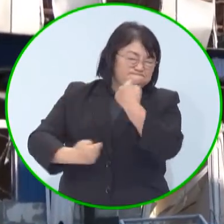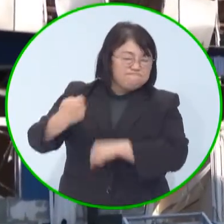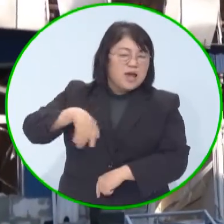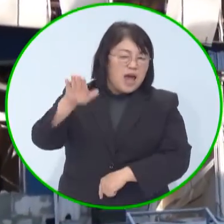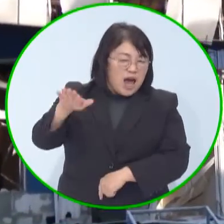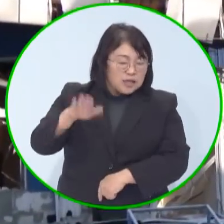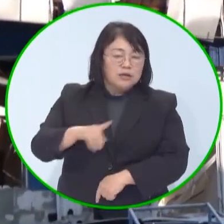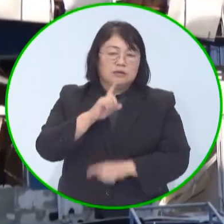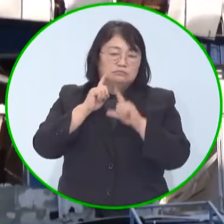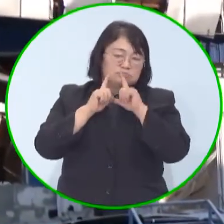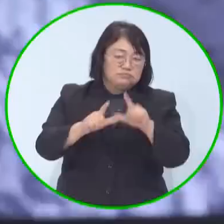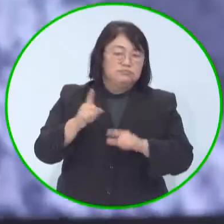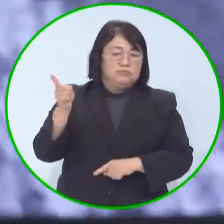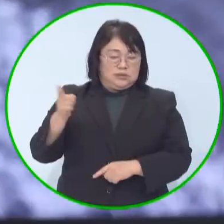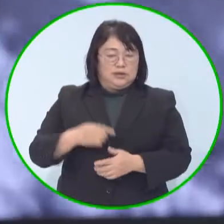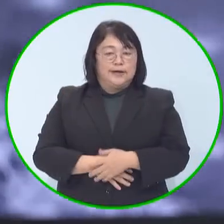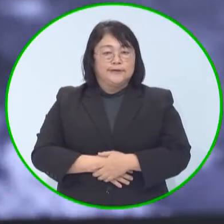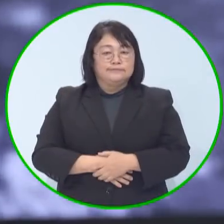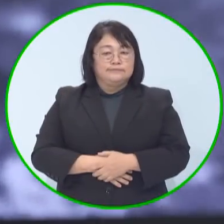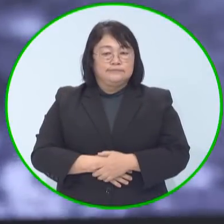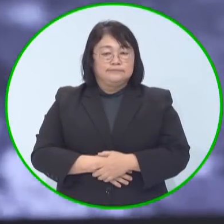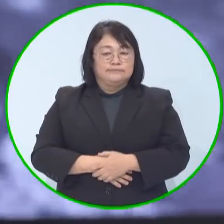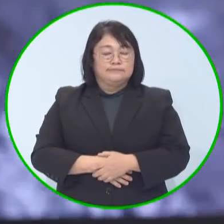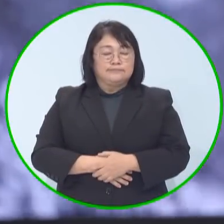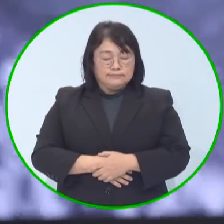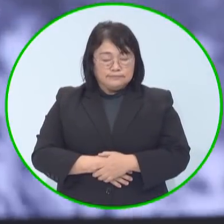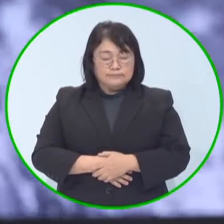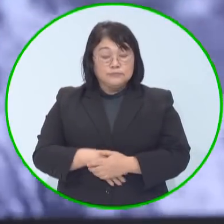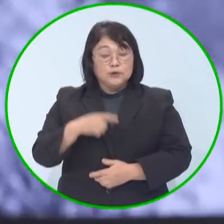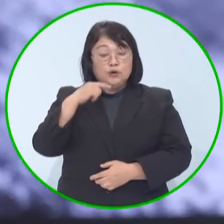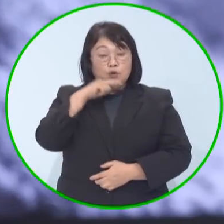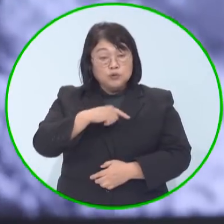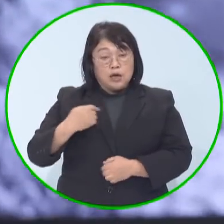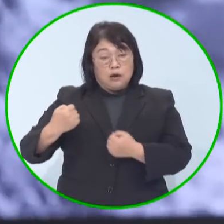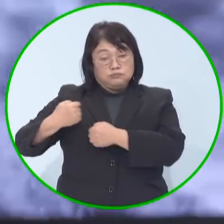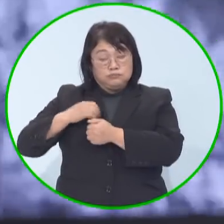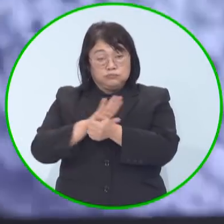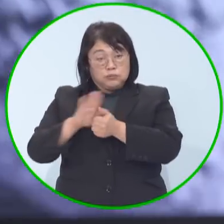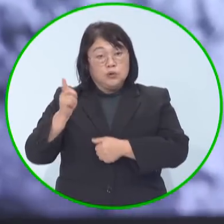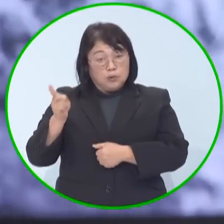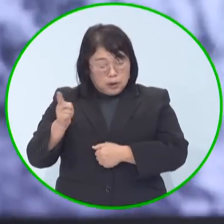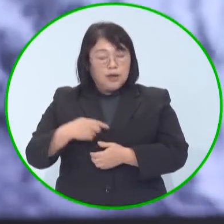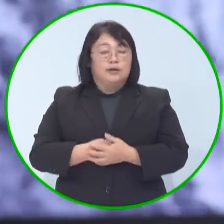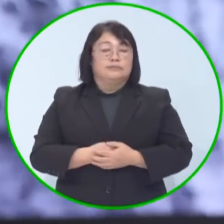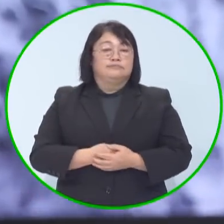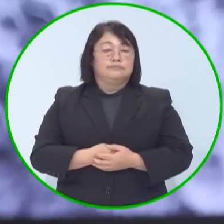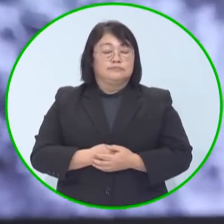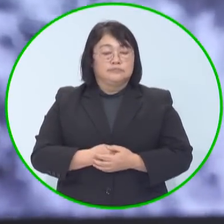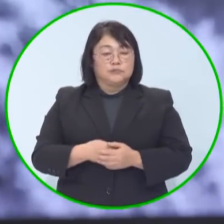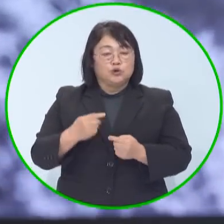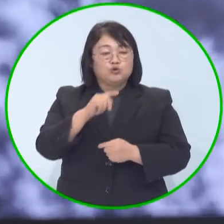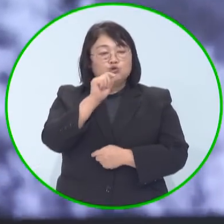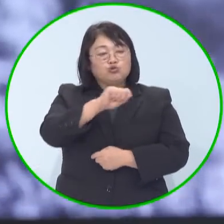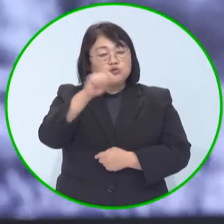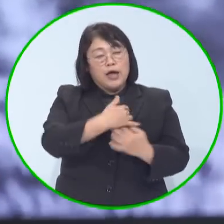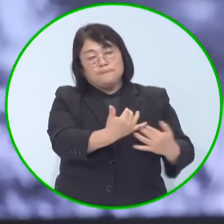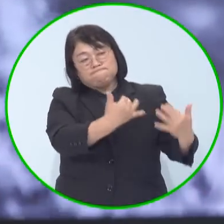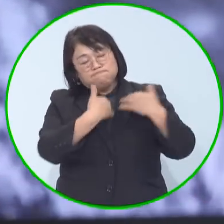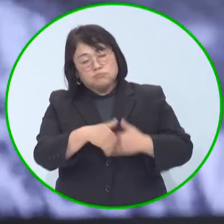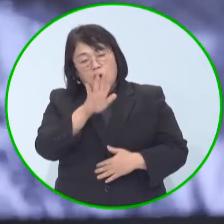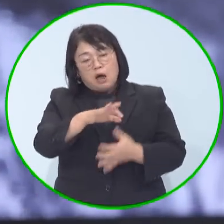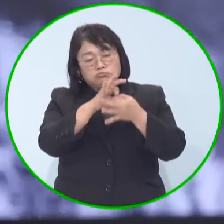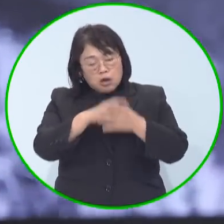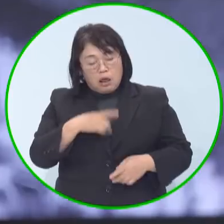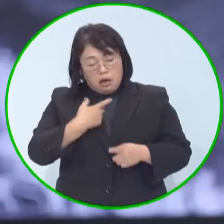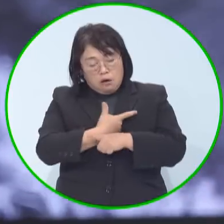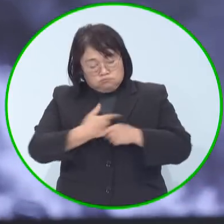砲撃があったと指摘しました一方ロシア国防省は7日ウクライナ軍が攻撃を